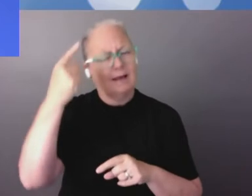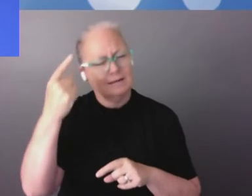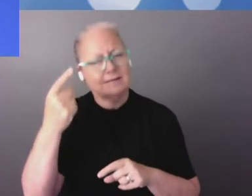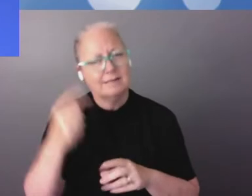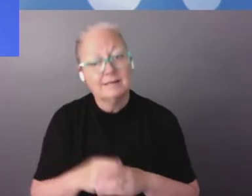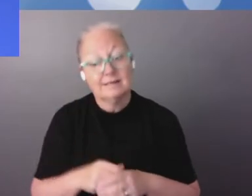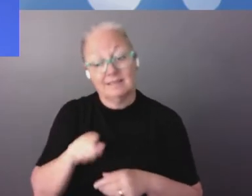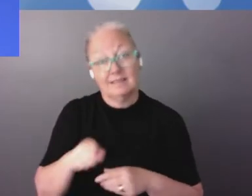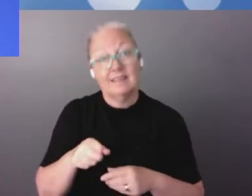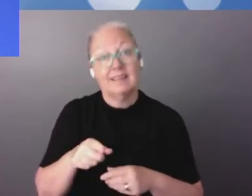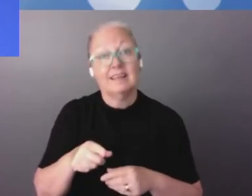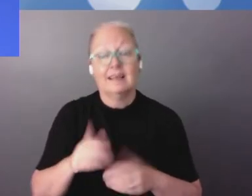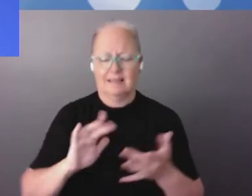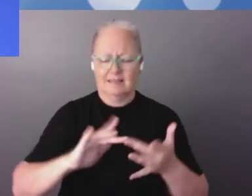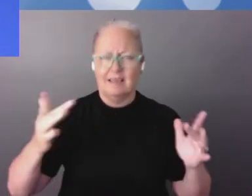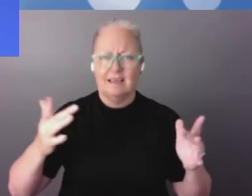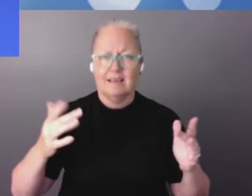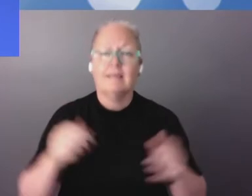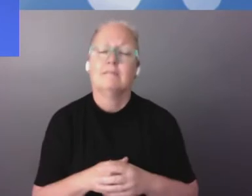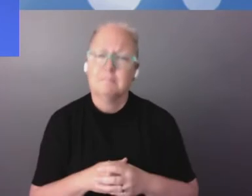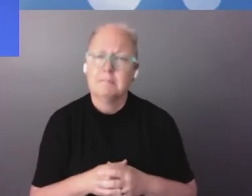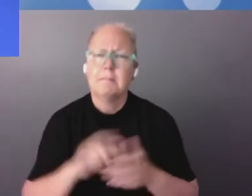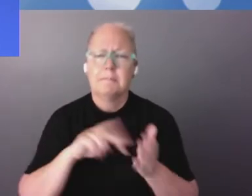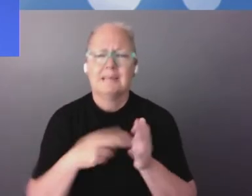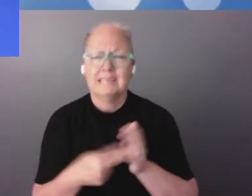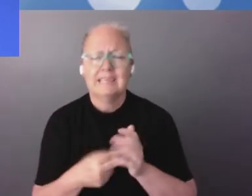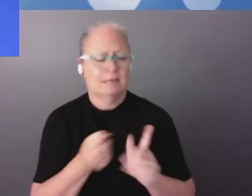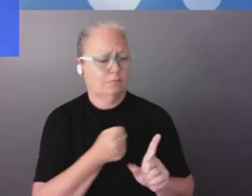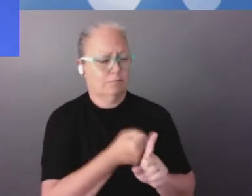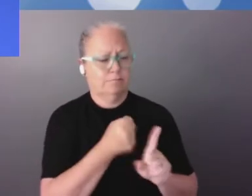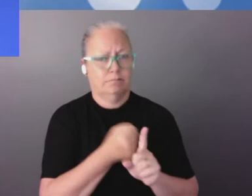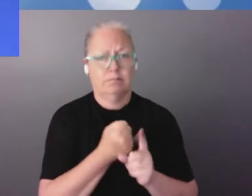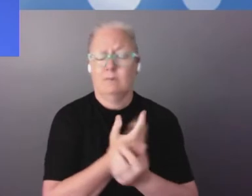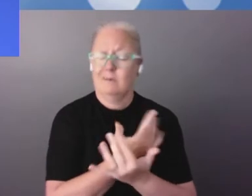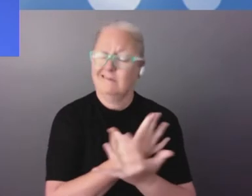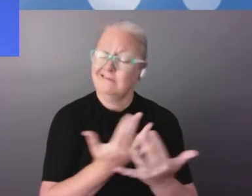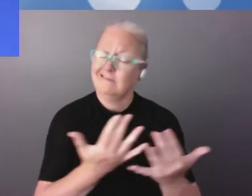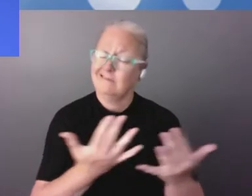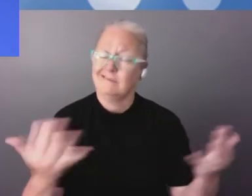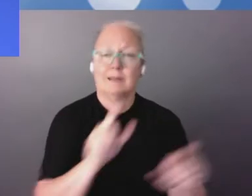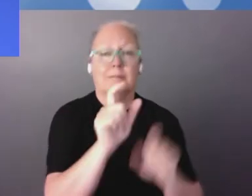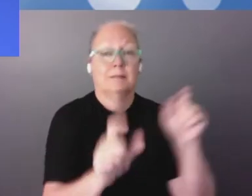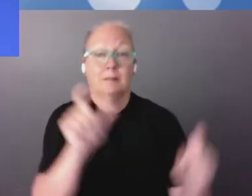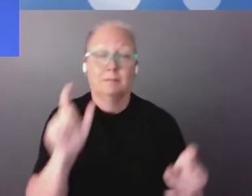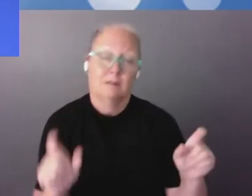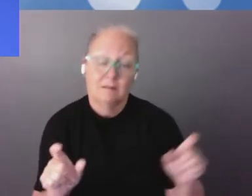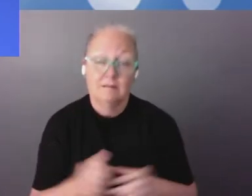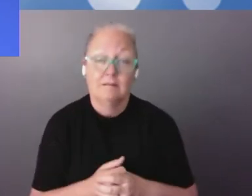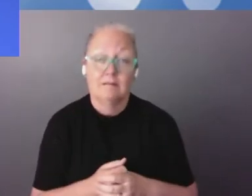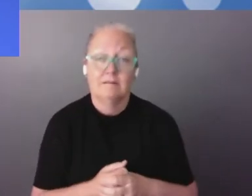في حياة كل الناس حول العالم. الإنترنت هو وعد ممتاز